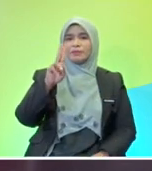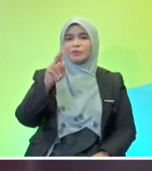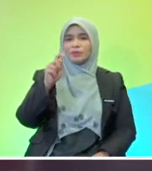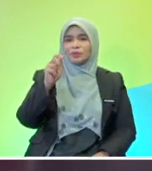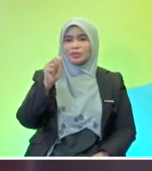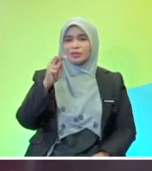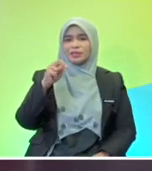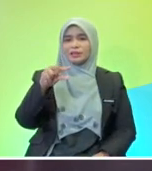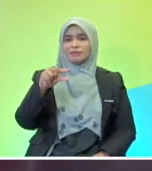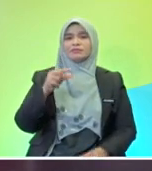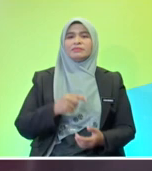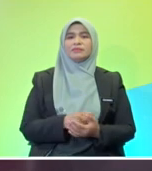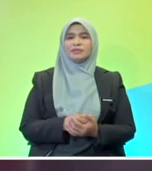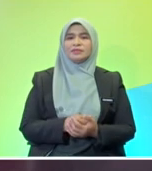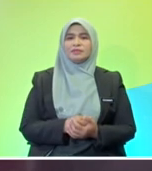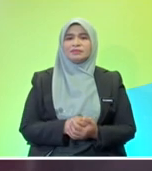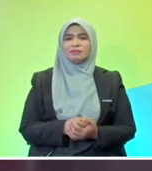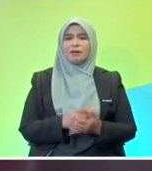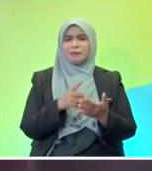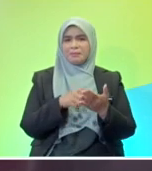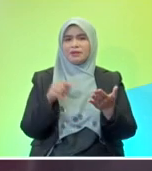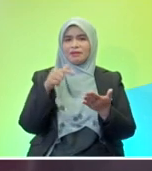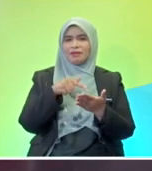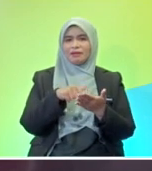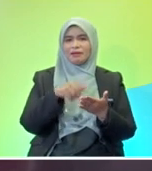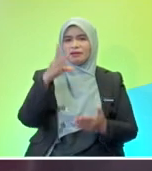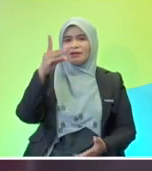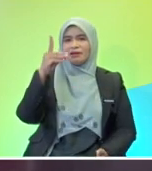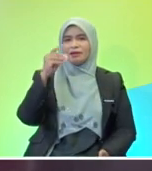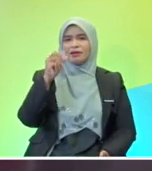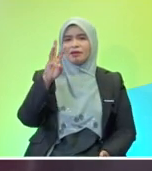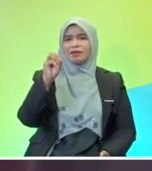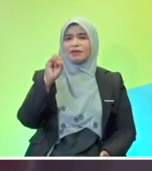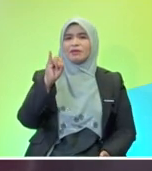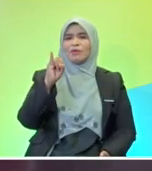guna. Tapi apa gunanya dawai baldu ni?